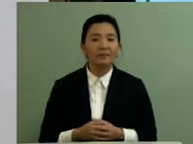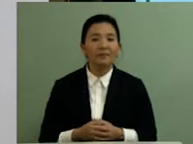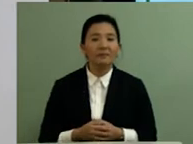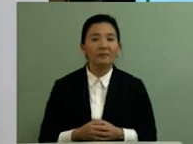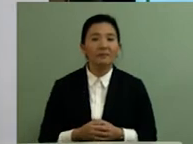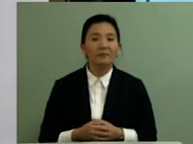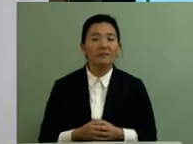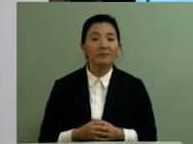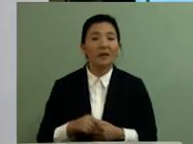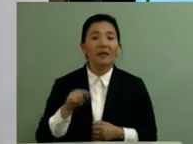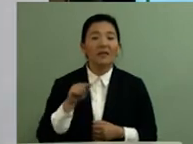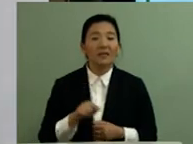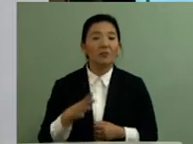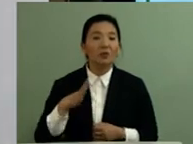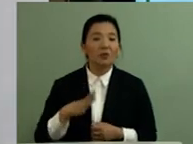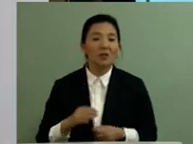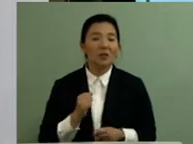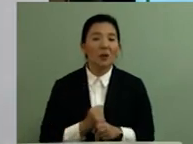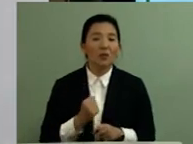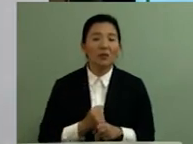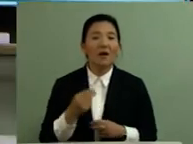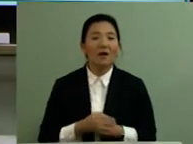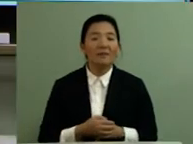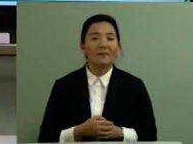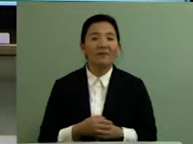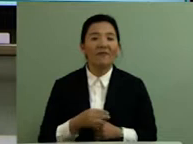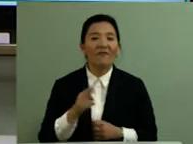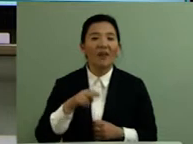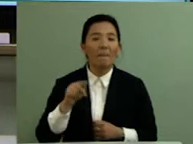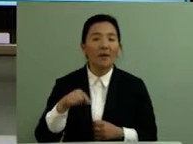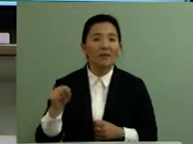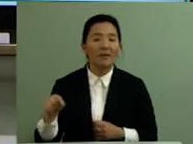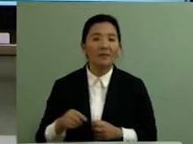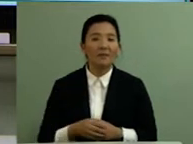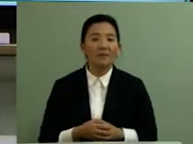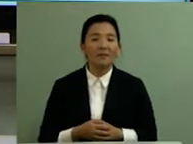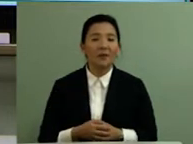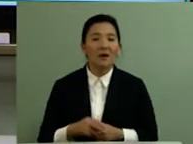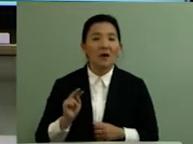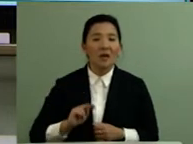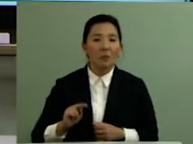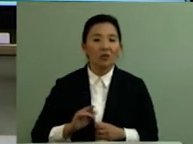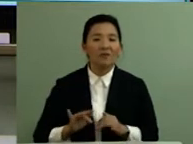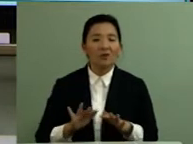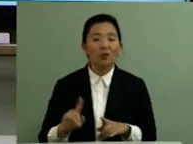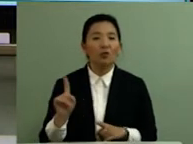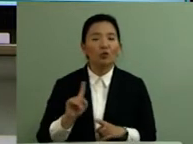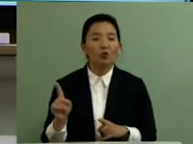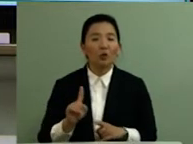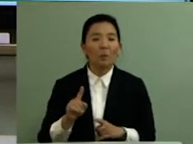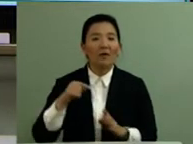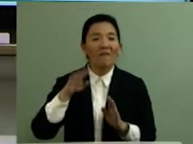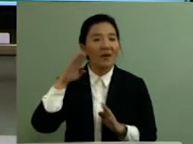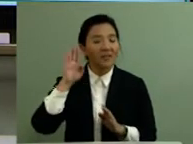Итак, здесь придется работать цветными фломастерами. Работу совершать, чтобы поднять в